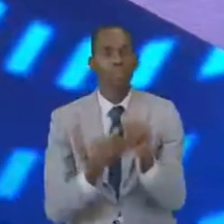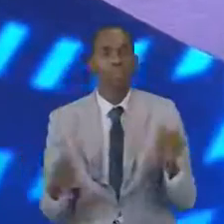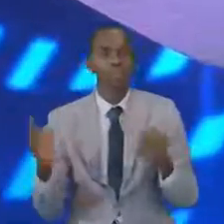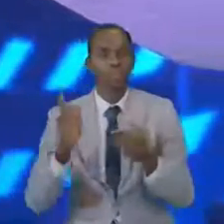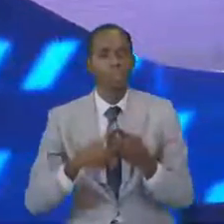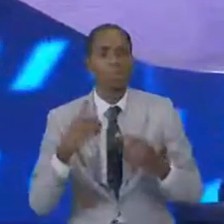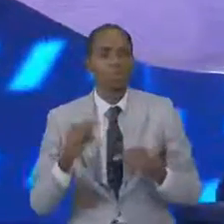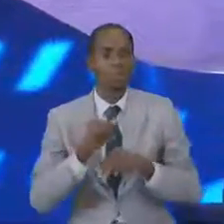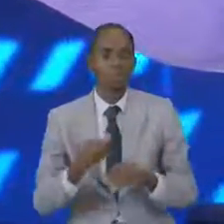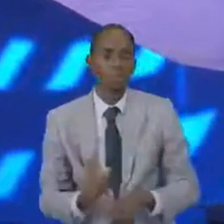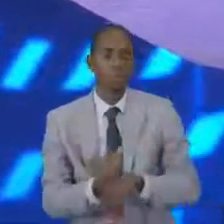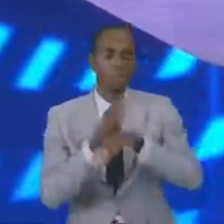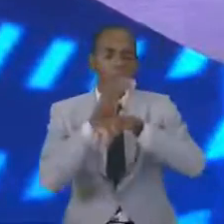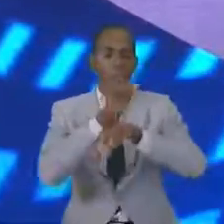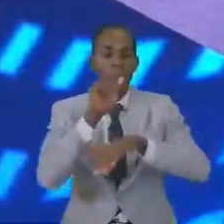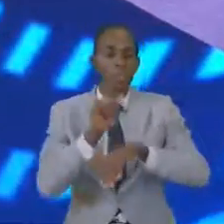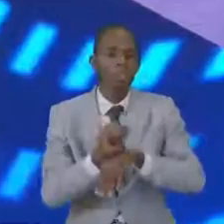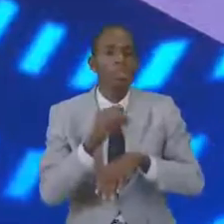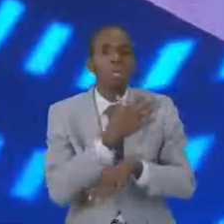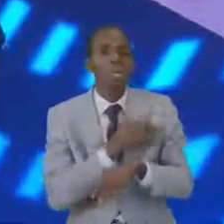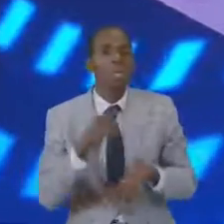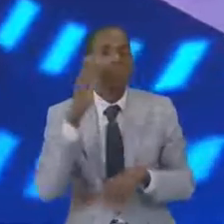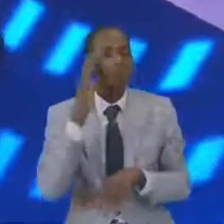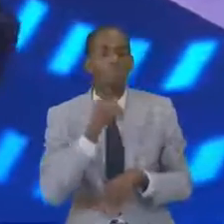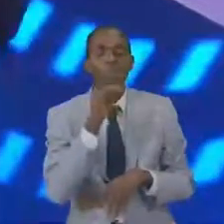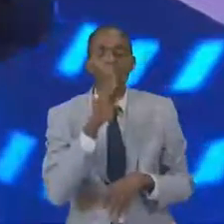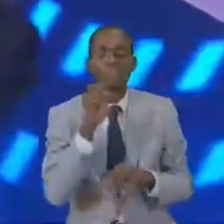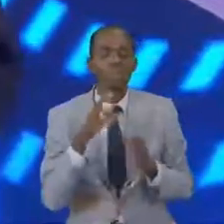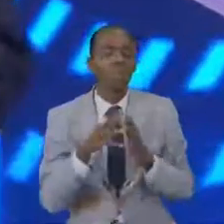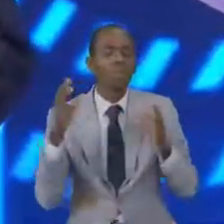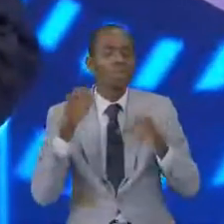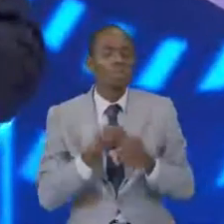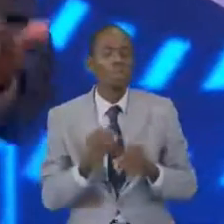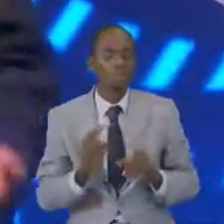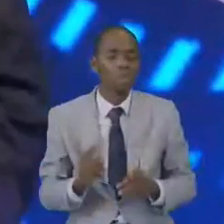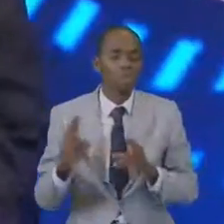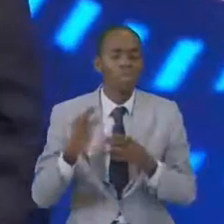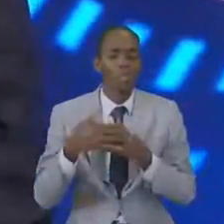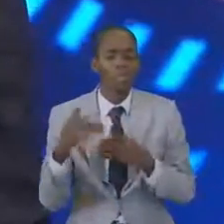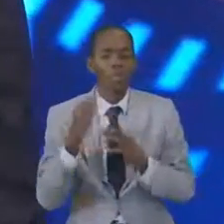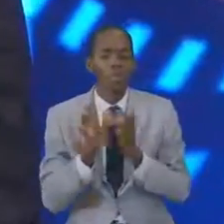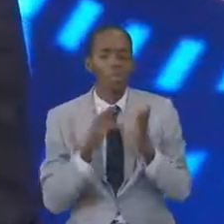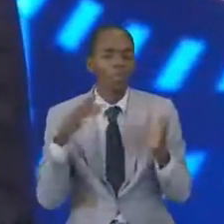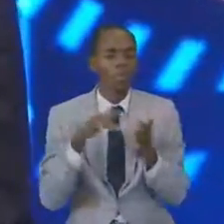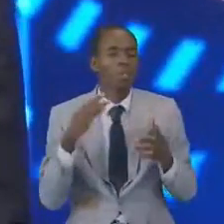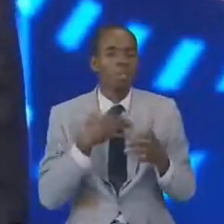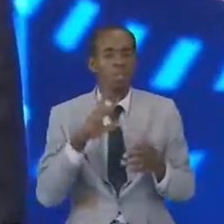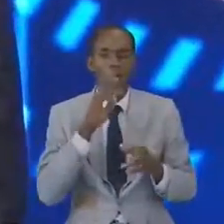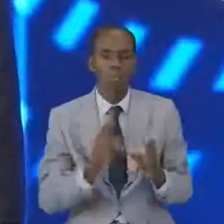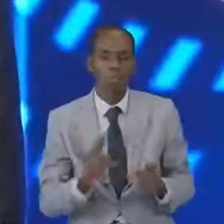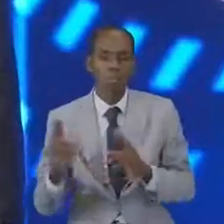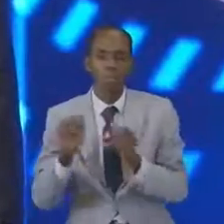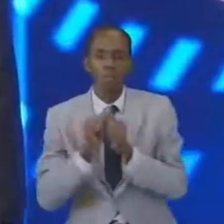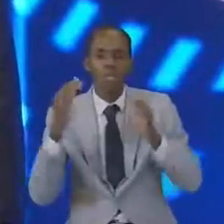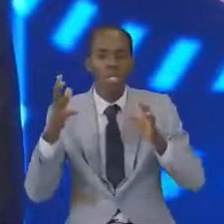considérable à vivre tu ne seras pas tellement précipité après l'étude Luc pour courir précipiter pour aller à la maison amener